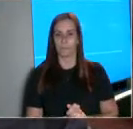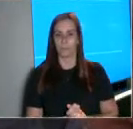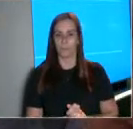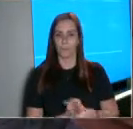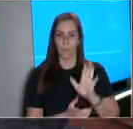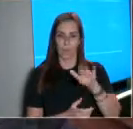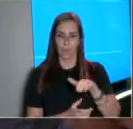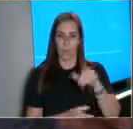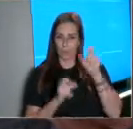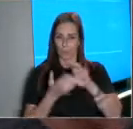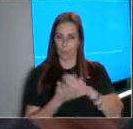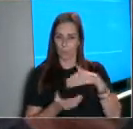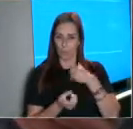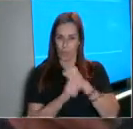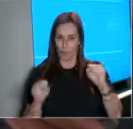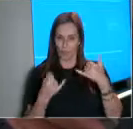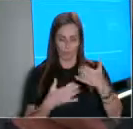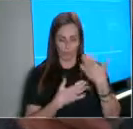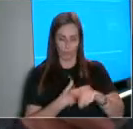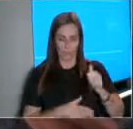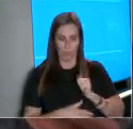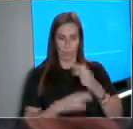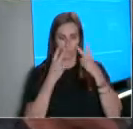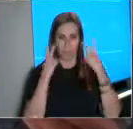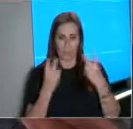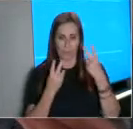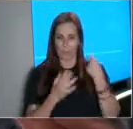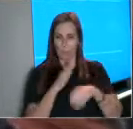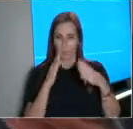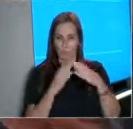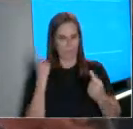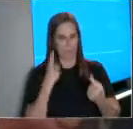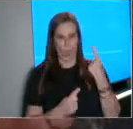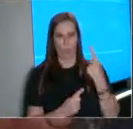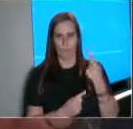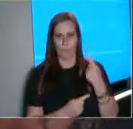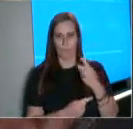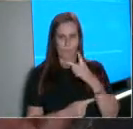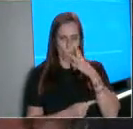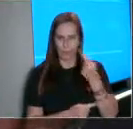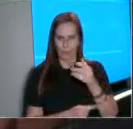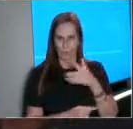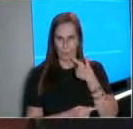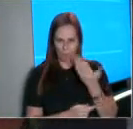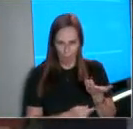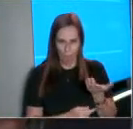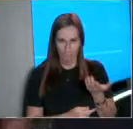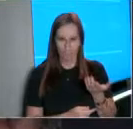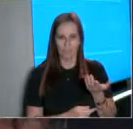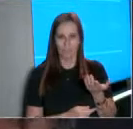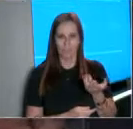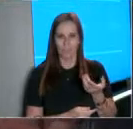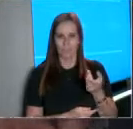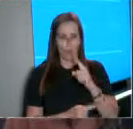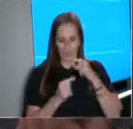ביטחון קצת. בתור אנשים כמונו משוחררים שהרגע השתחררו ומחפשים לך לקנות דירה, פתאום אתה יודע, אתה מסתכל על המחיר ואתה אומר, וואלה,